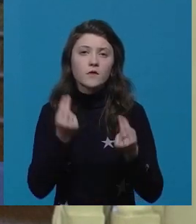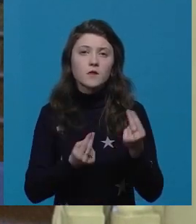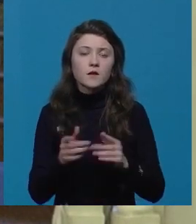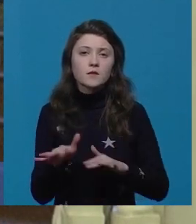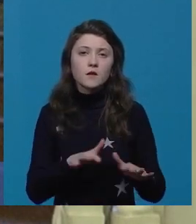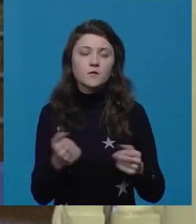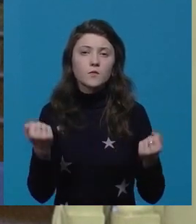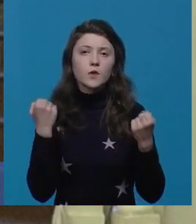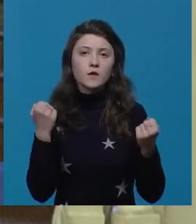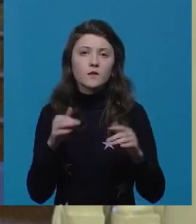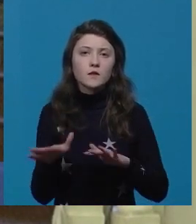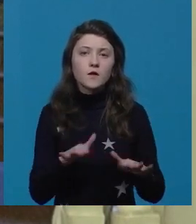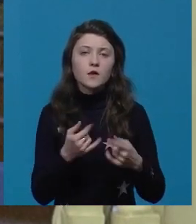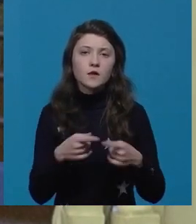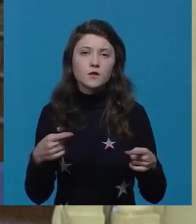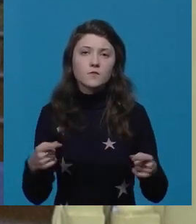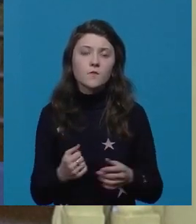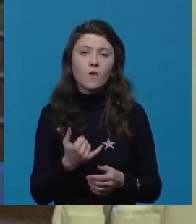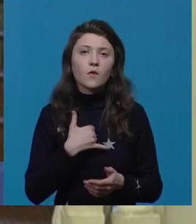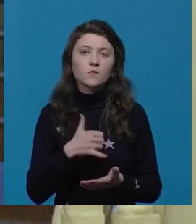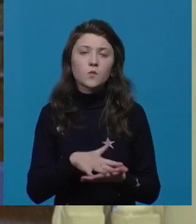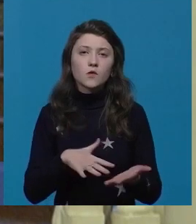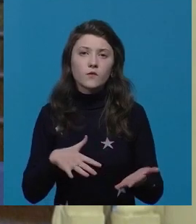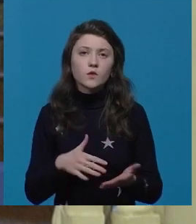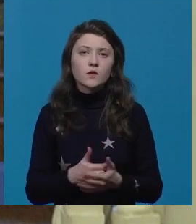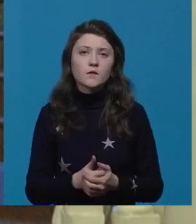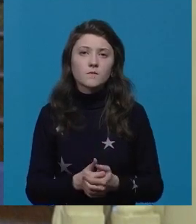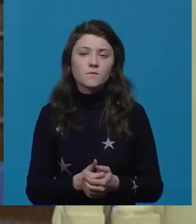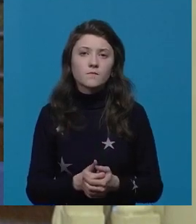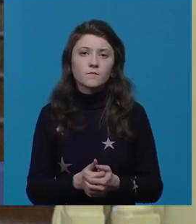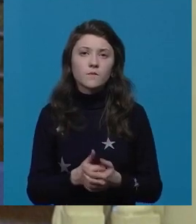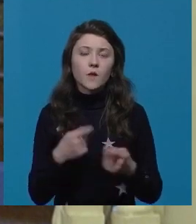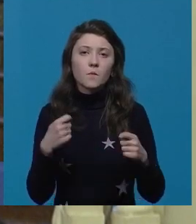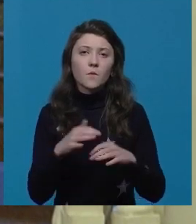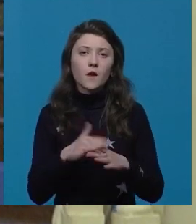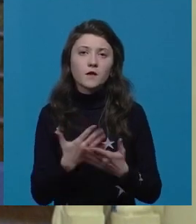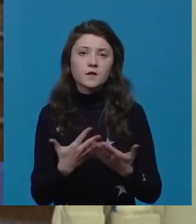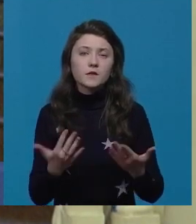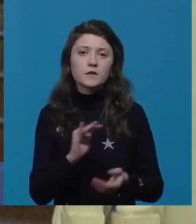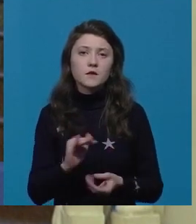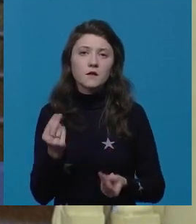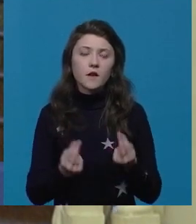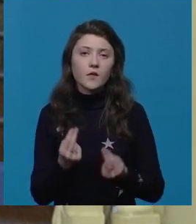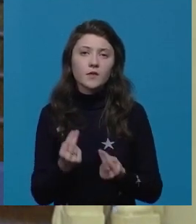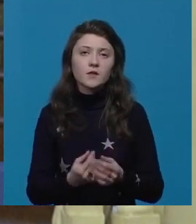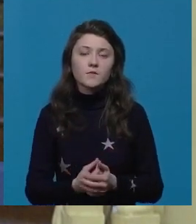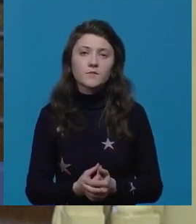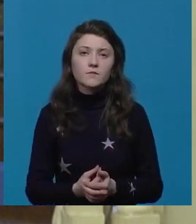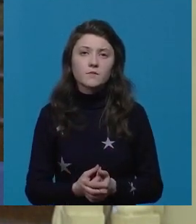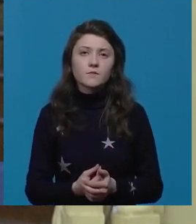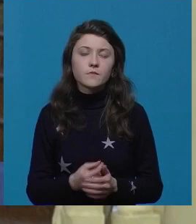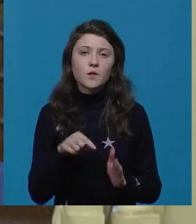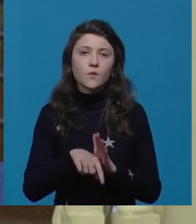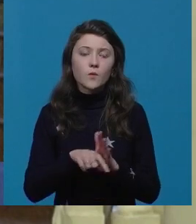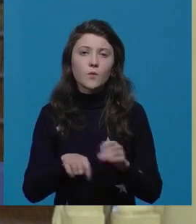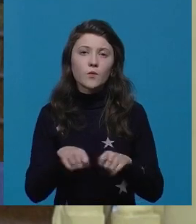спортивно-масових заходів, інших. А в нас продовжується от, в маркетах крупних, там дітки розвлікаються, гуляють. Тобто порушується